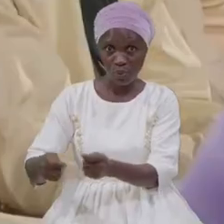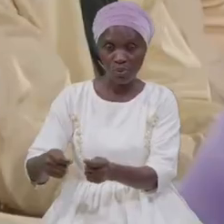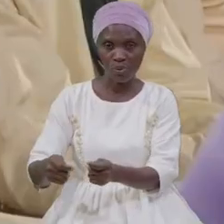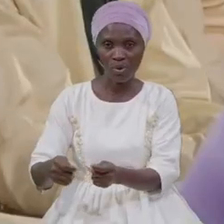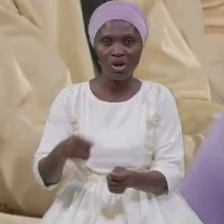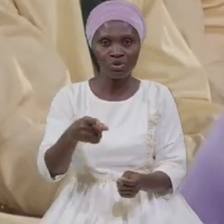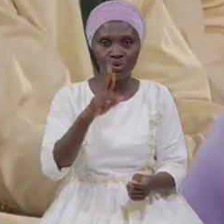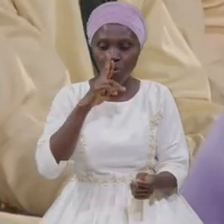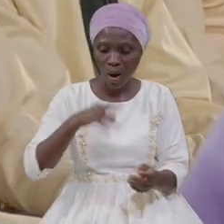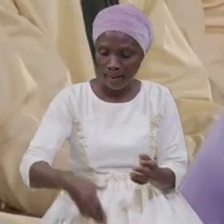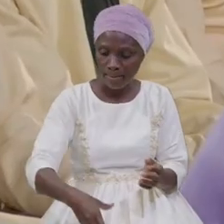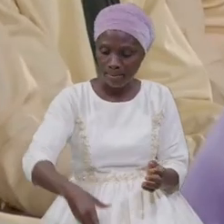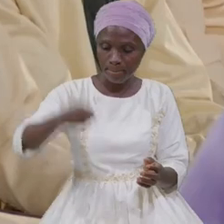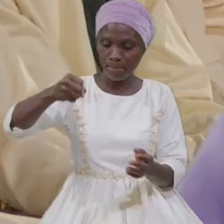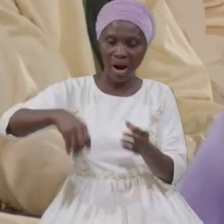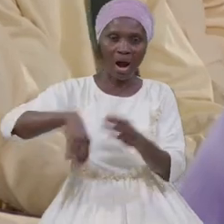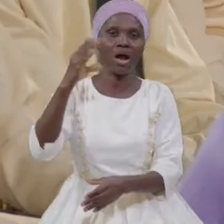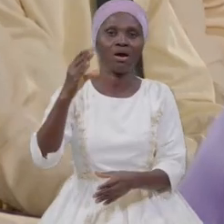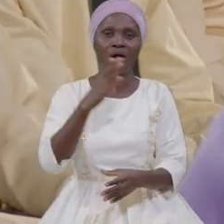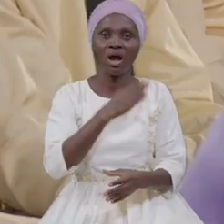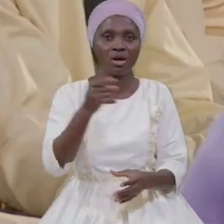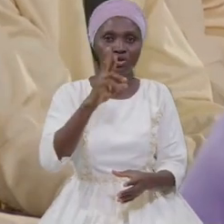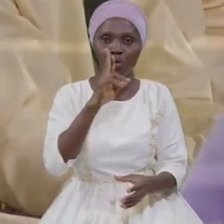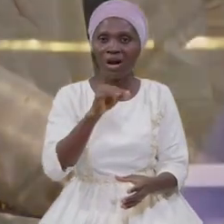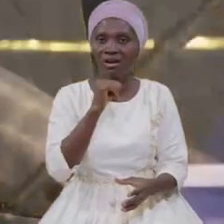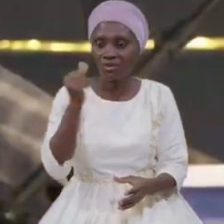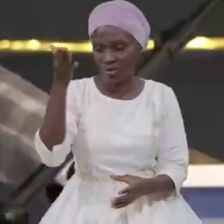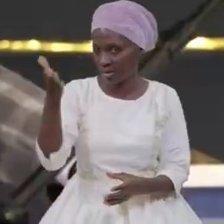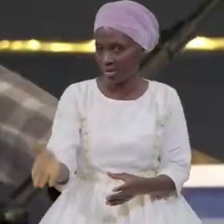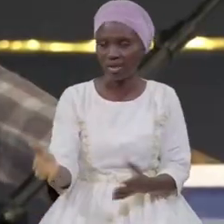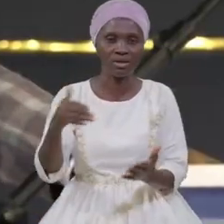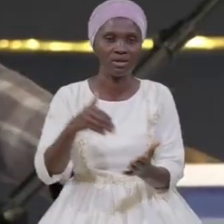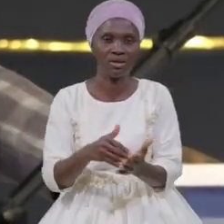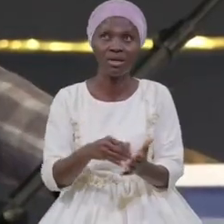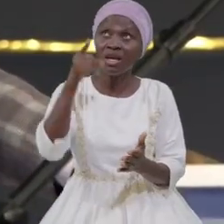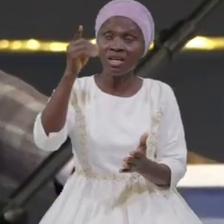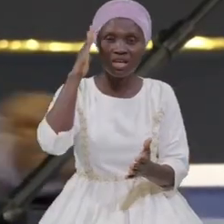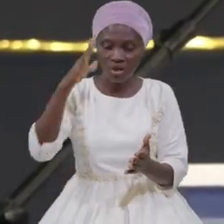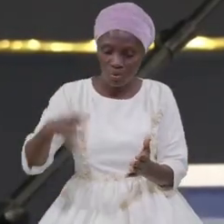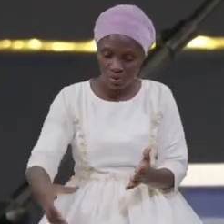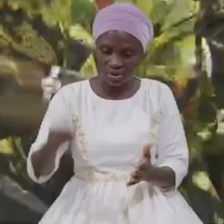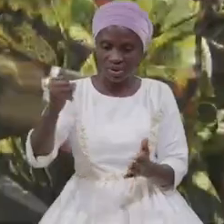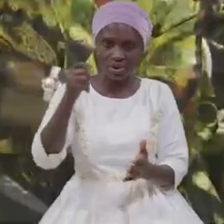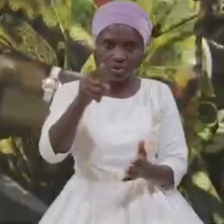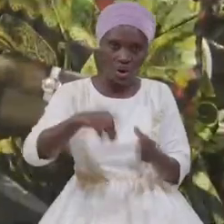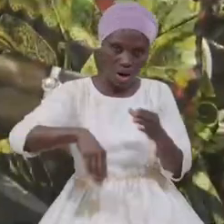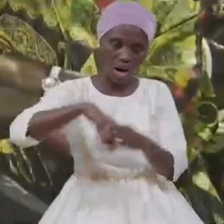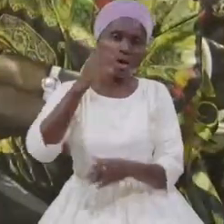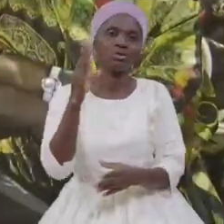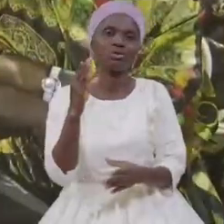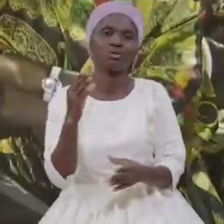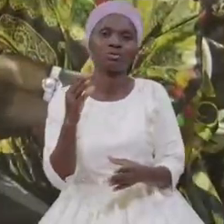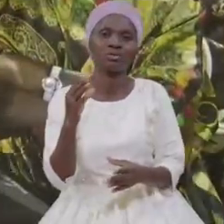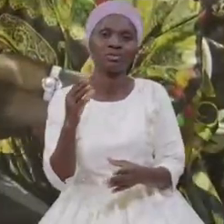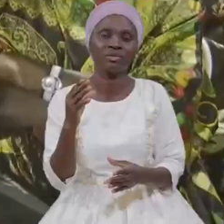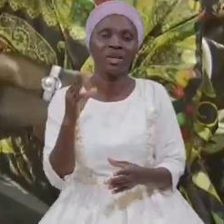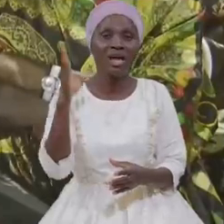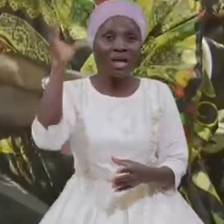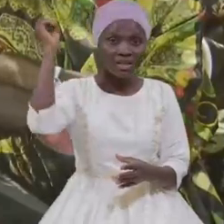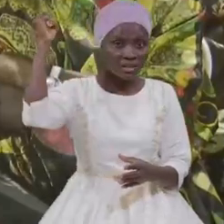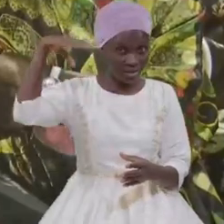le puits. Il te sortira. J'ai dit, il te sortira. La